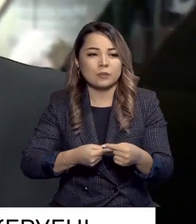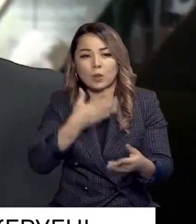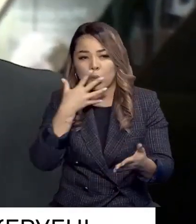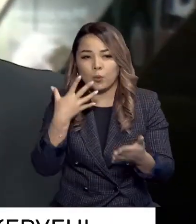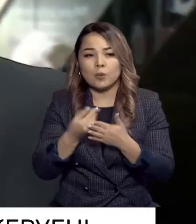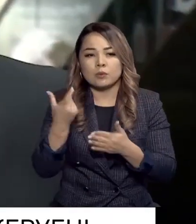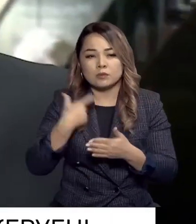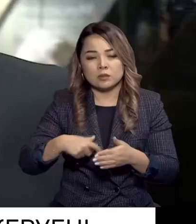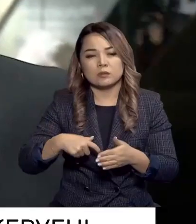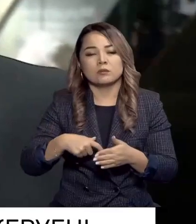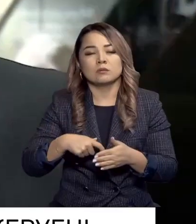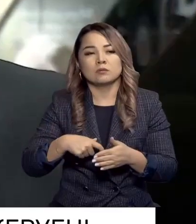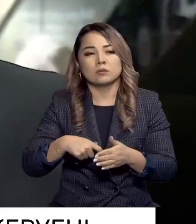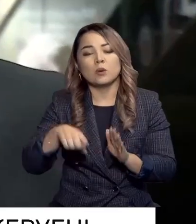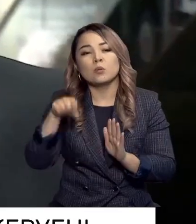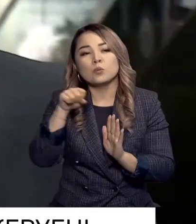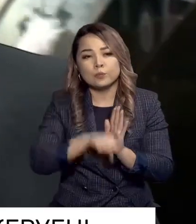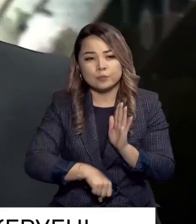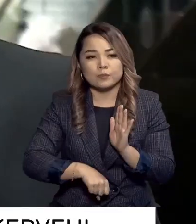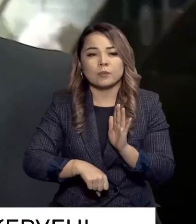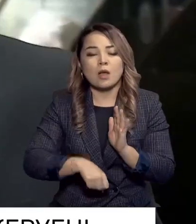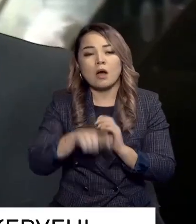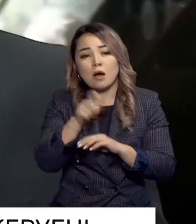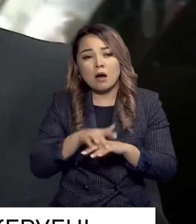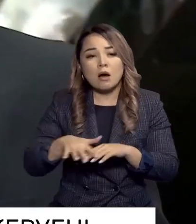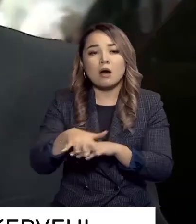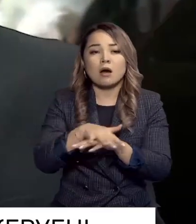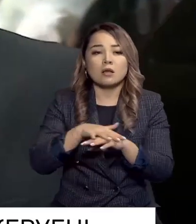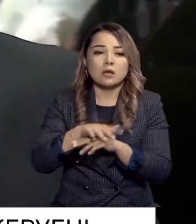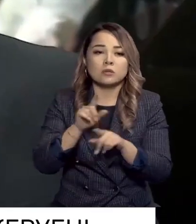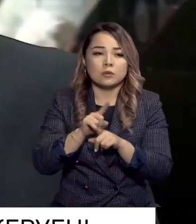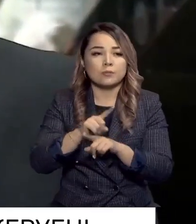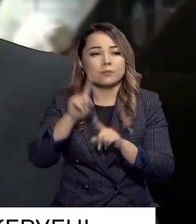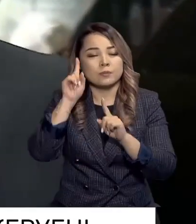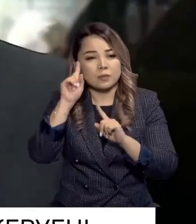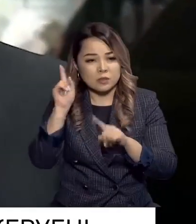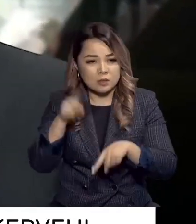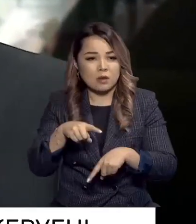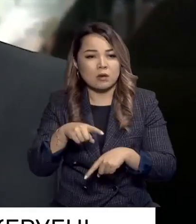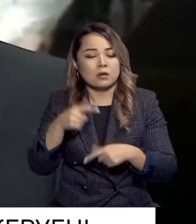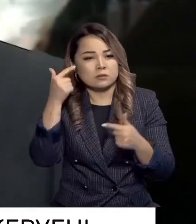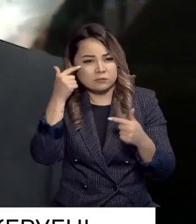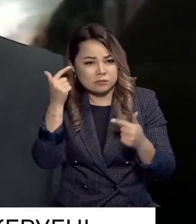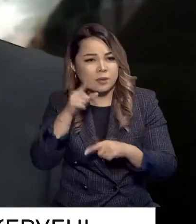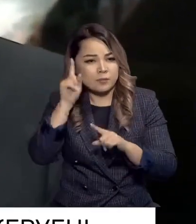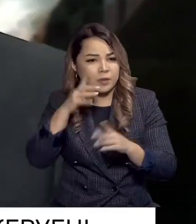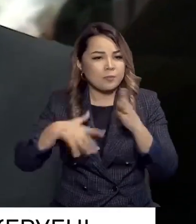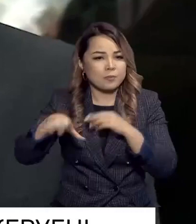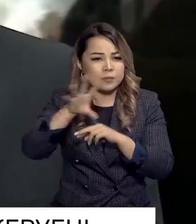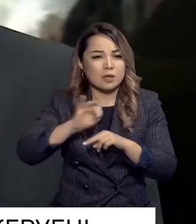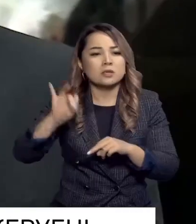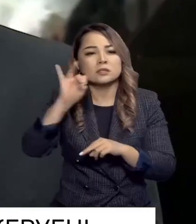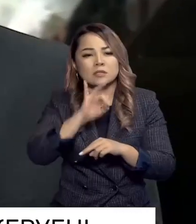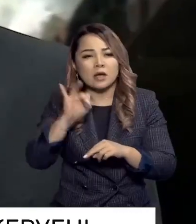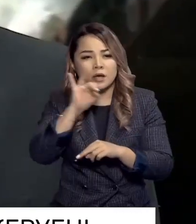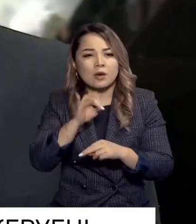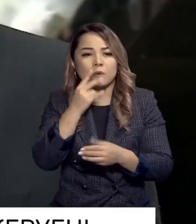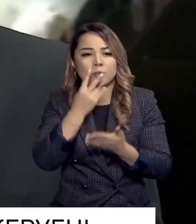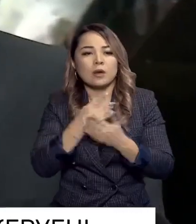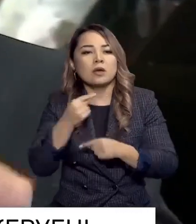өзін өзі құрбан еткені халыққа мәлім болады. Бұл бұрыннан білетін тарих